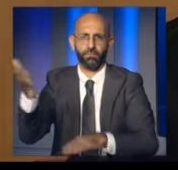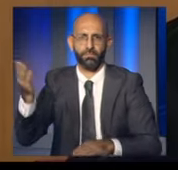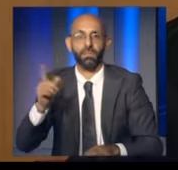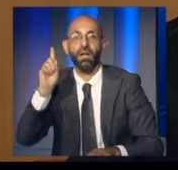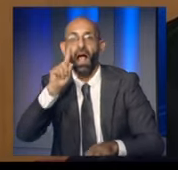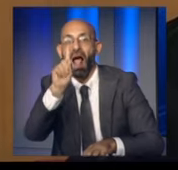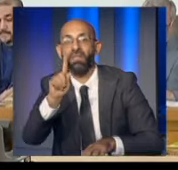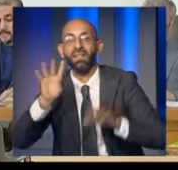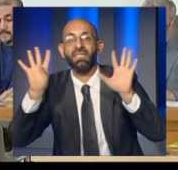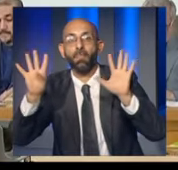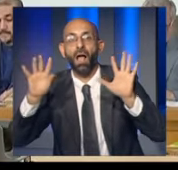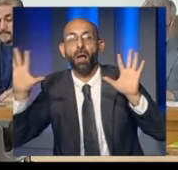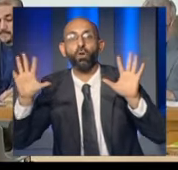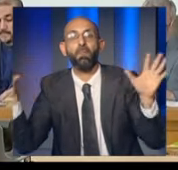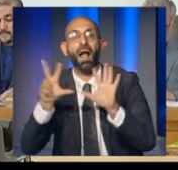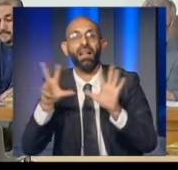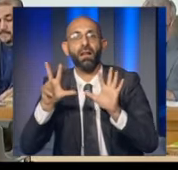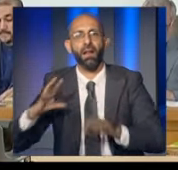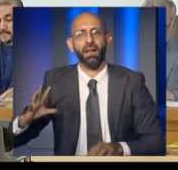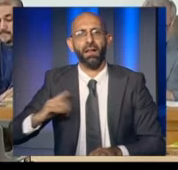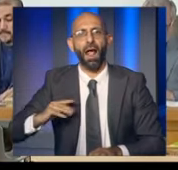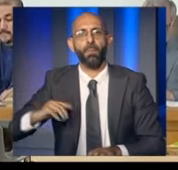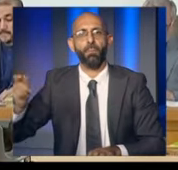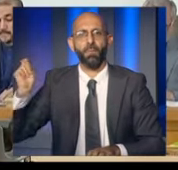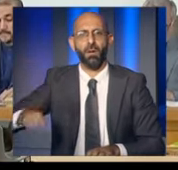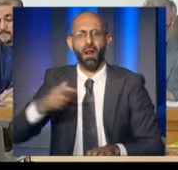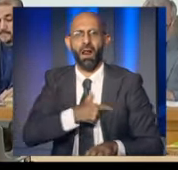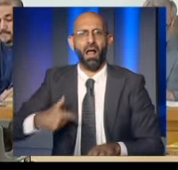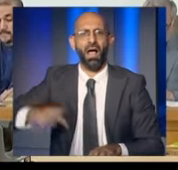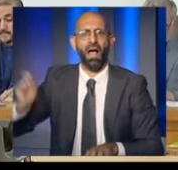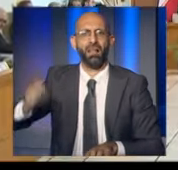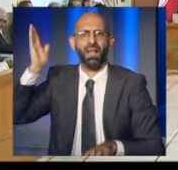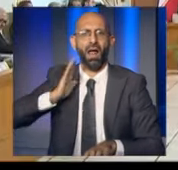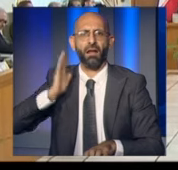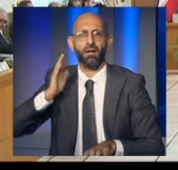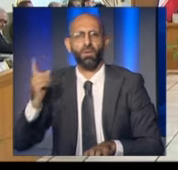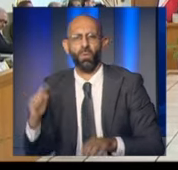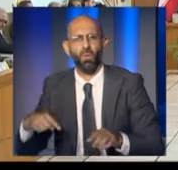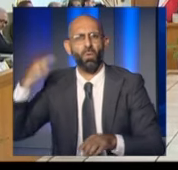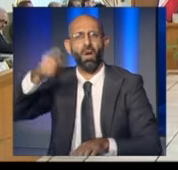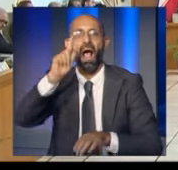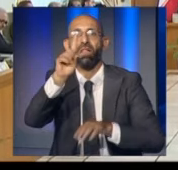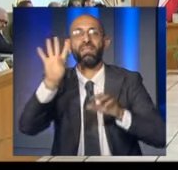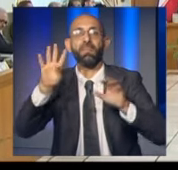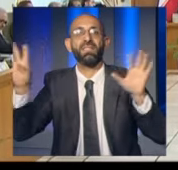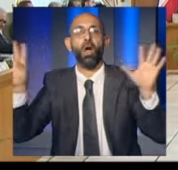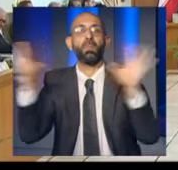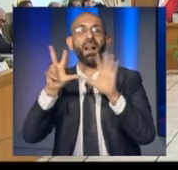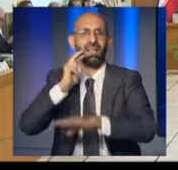في السلك القضائي لبلاده. في عام 1985 تصدى لمنصب نائب المدعي العام في طهران، وفي